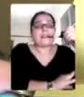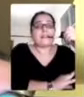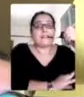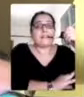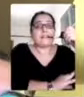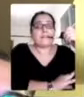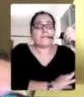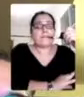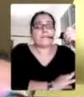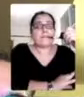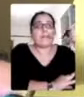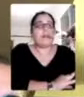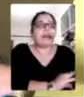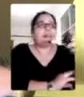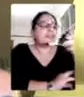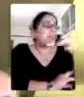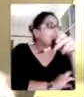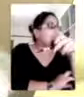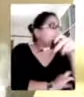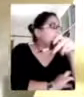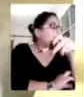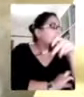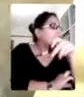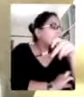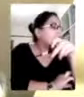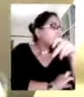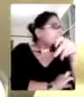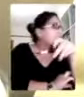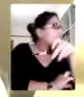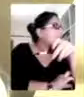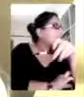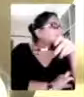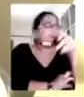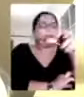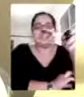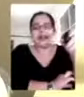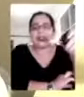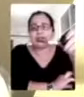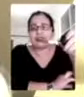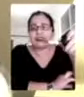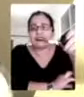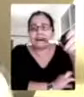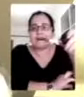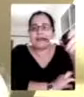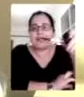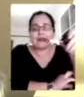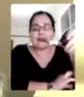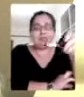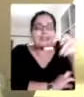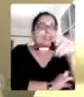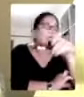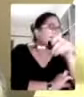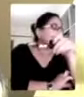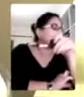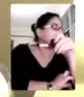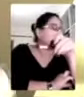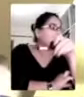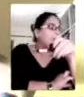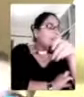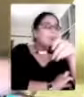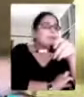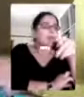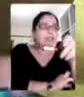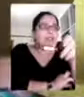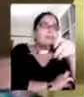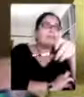Ya aslında herkes şey diyor, ben ona çok gülüyorum. Herkes diyor ki kibrit en güzeli, kibrit en güzeli, kibrit